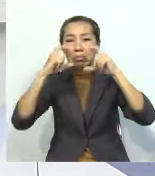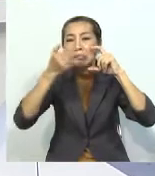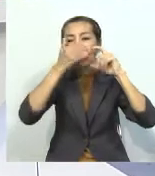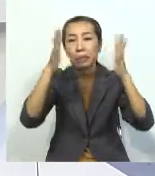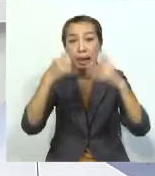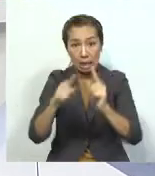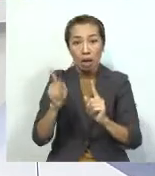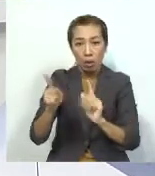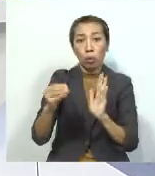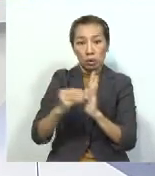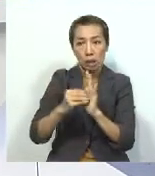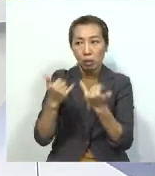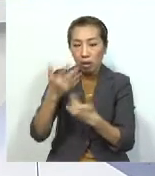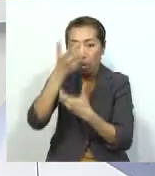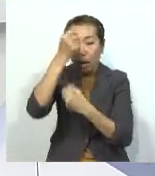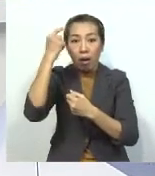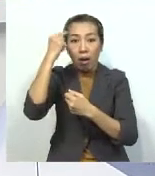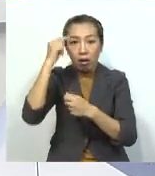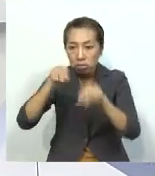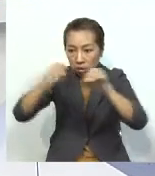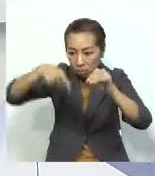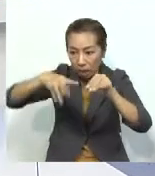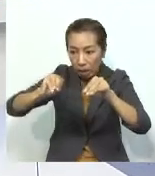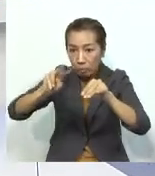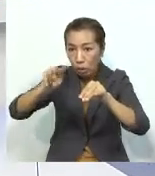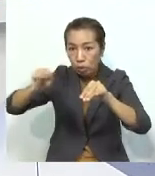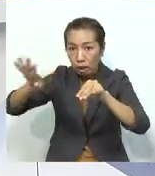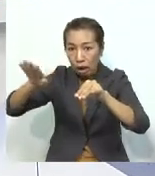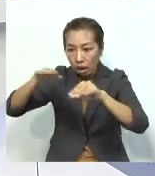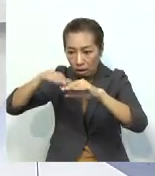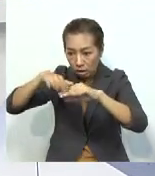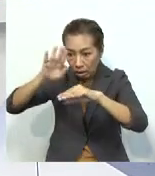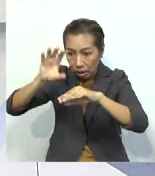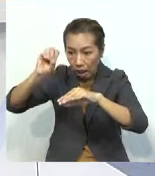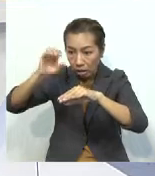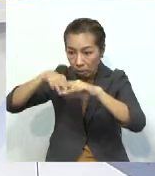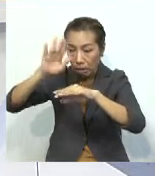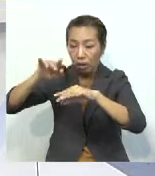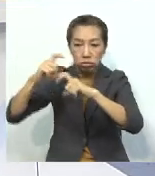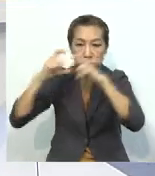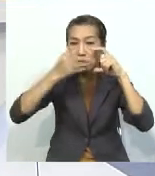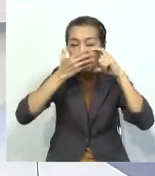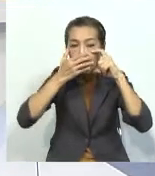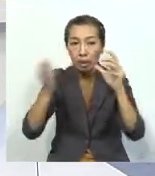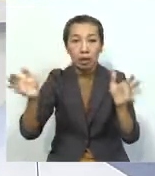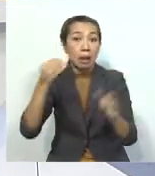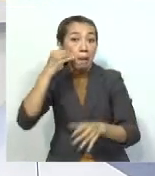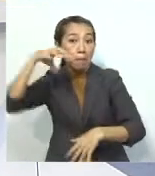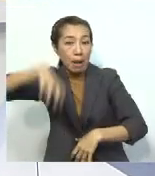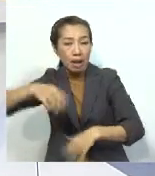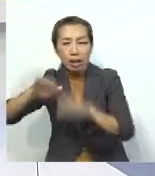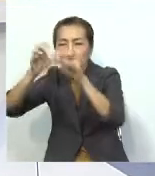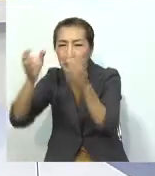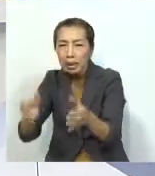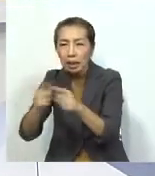ราจะเห็นคนกรุงเทพตื่นตัวเรื่องพวกนี้มากเวลา PM 2.5 เกิน50นี่นะฮะแมสเนี่ยจะต้องมีติดตัวแล้วที่บ้านจะต้องมีเครื่องฟอกอากาศแล้วแต่เวลาเราไปอยู่เ